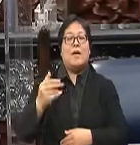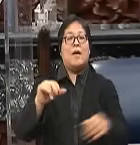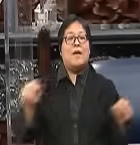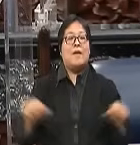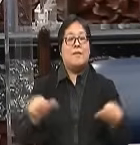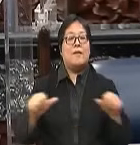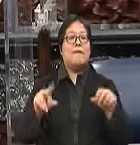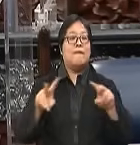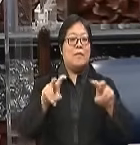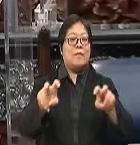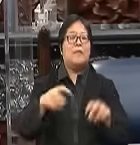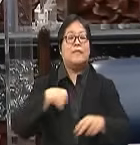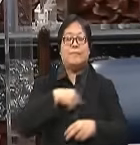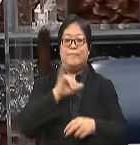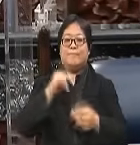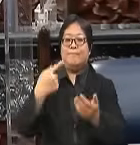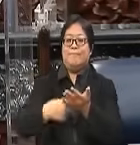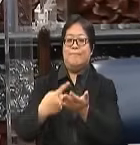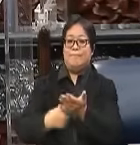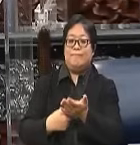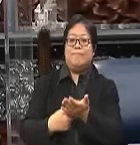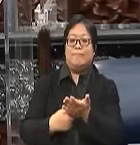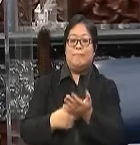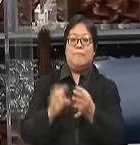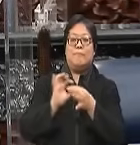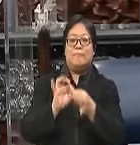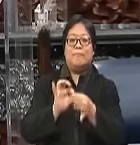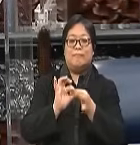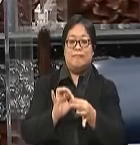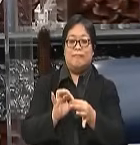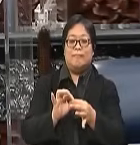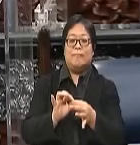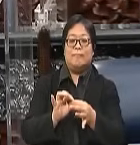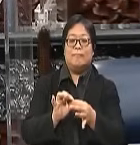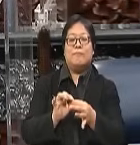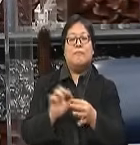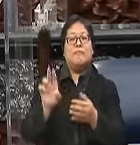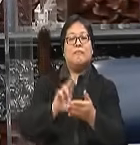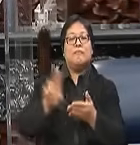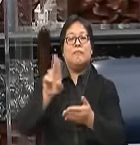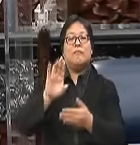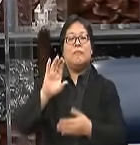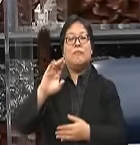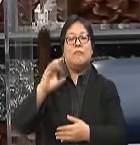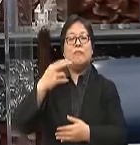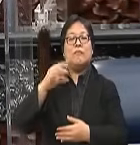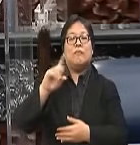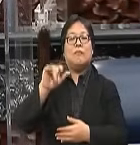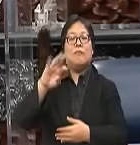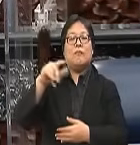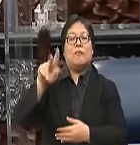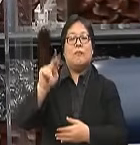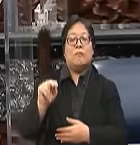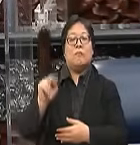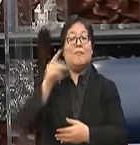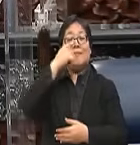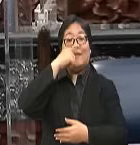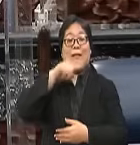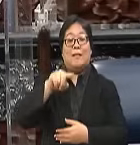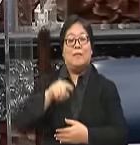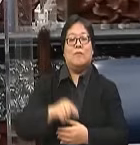dan kita telah juga berbincang sekarang ya kalau berarti dengan ini meski chulalongkorn Thailand yang